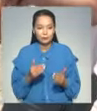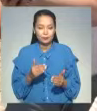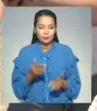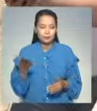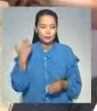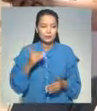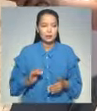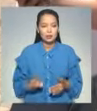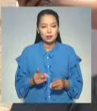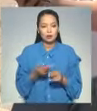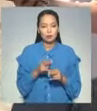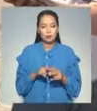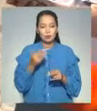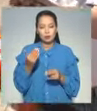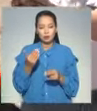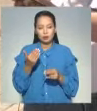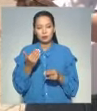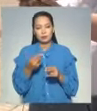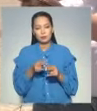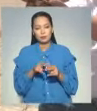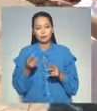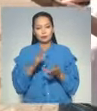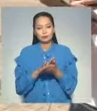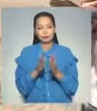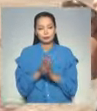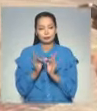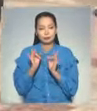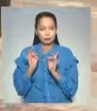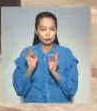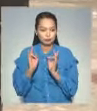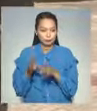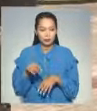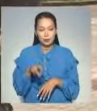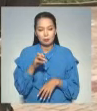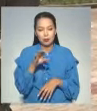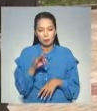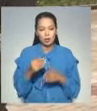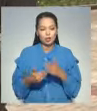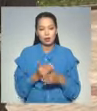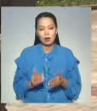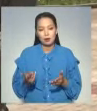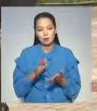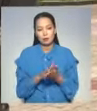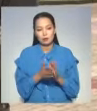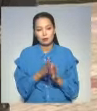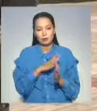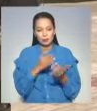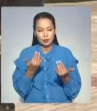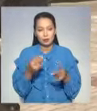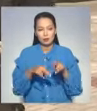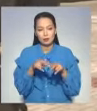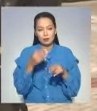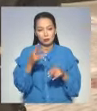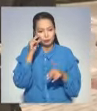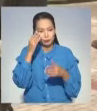Бұрынғы мердігер жосықсыз деп танылды. Арадағы келісім шартты бұздық. Биыл мамыр айында жаңа кәсіпорынмен келісім жасадық. Енді құрылыс күзге